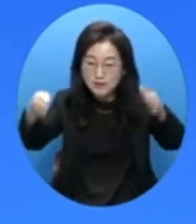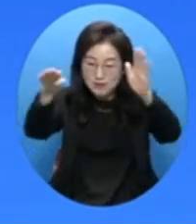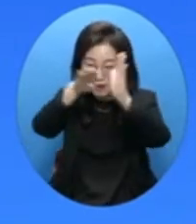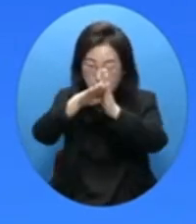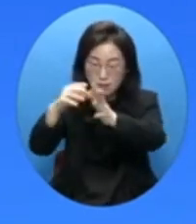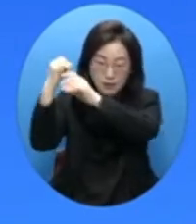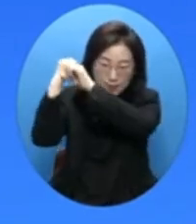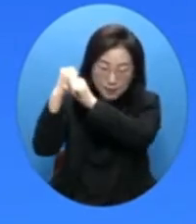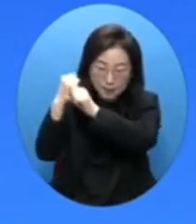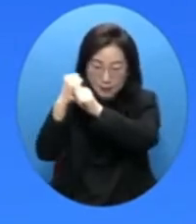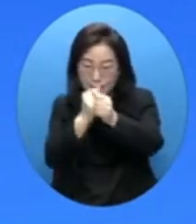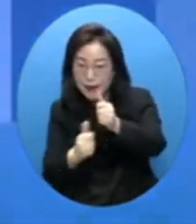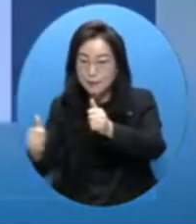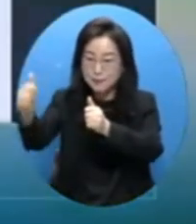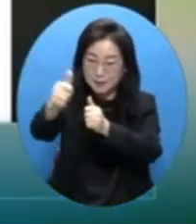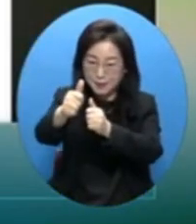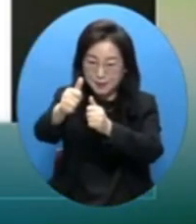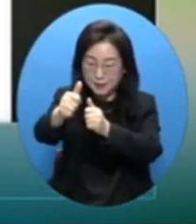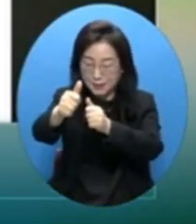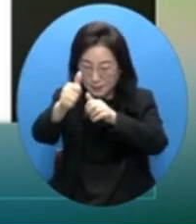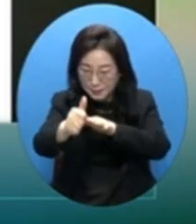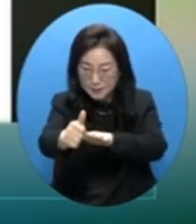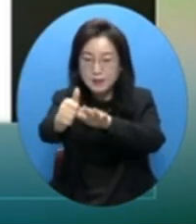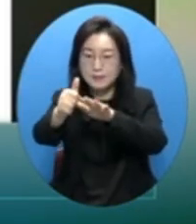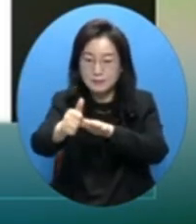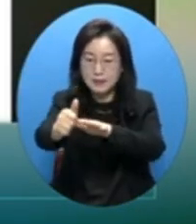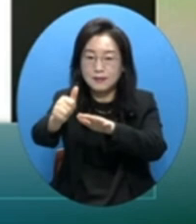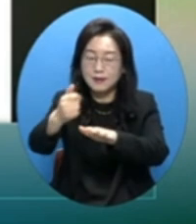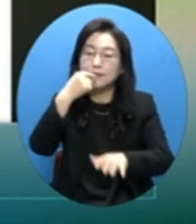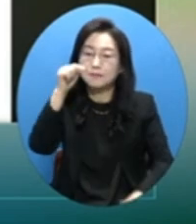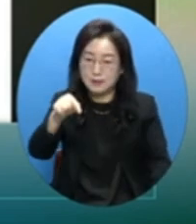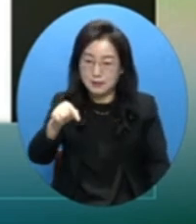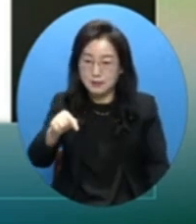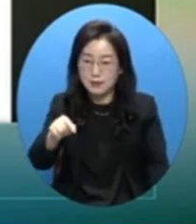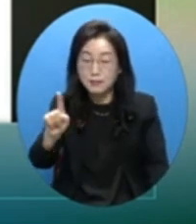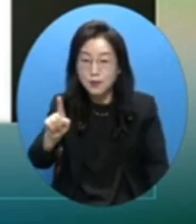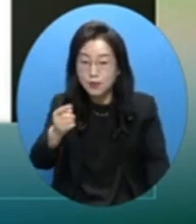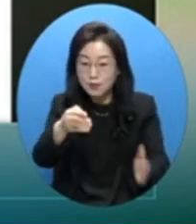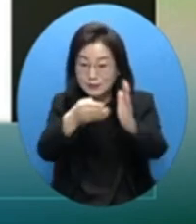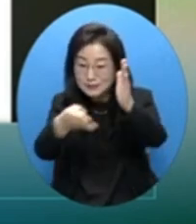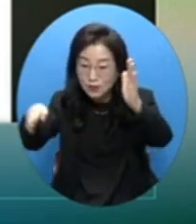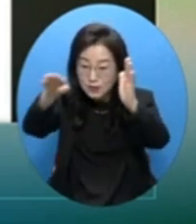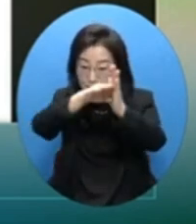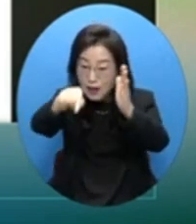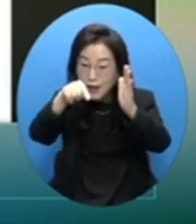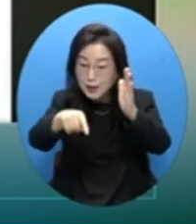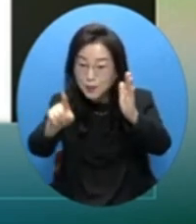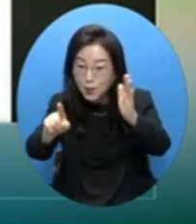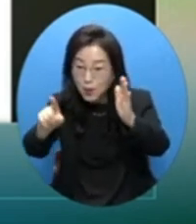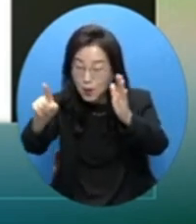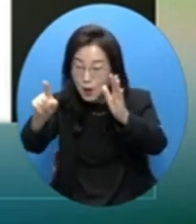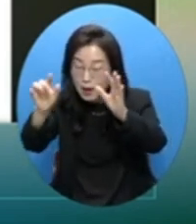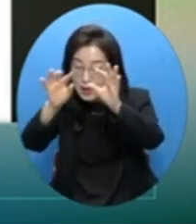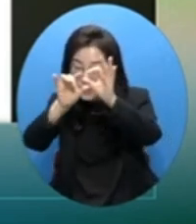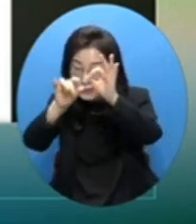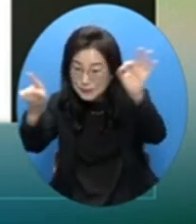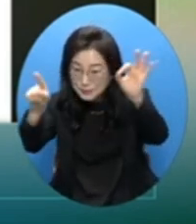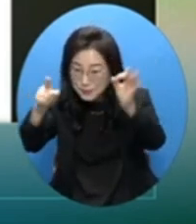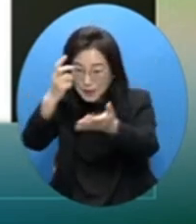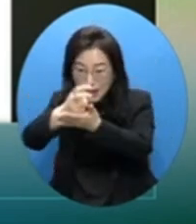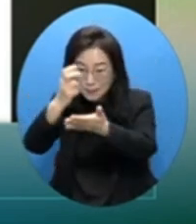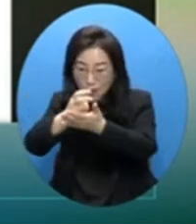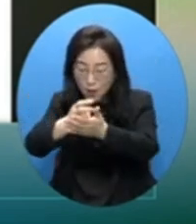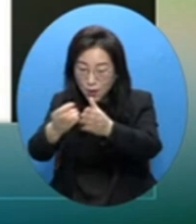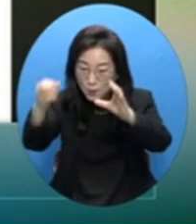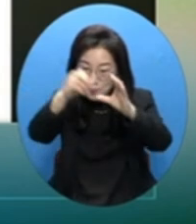제사장들이 맨 앞에서 나가라고 말씀했습니다이 언약궤 안에는 모세가 하나님께 받은 십계명과 만나 항아리